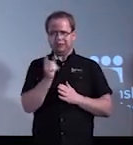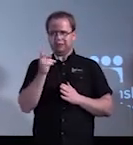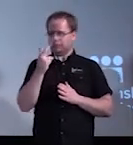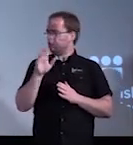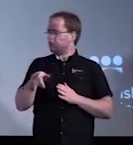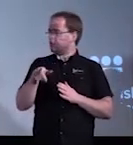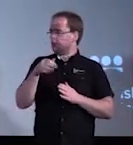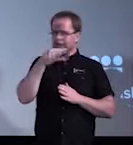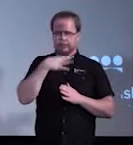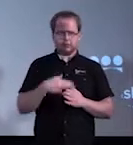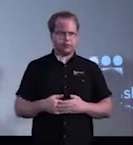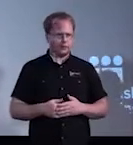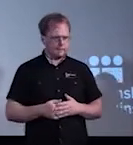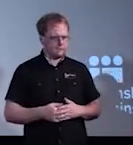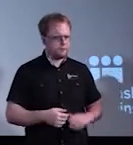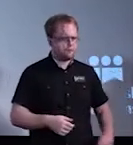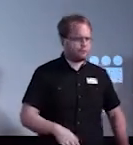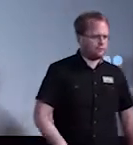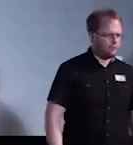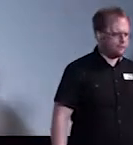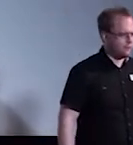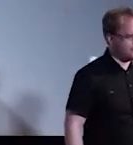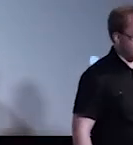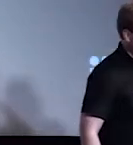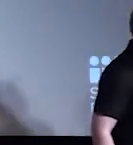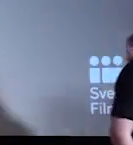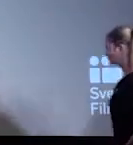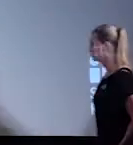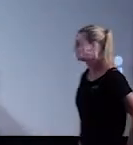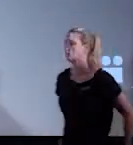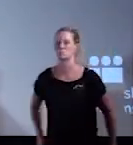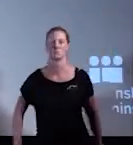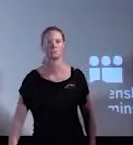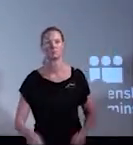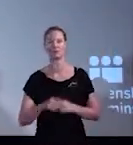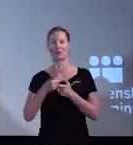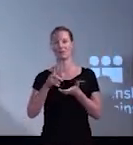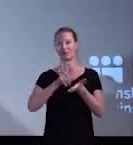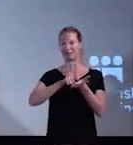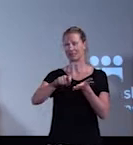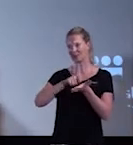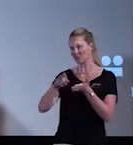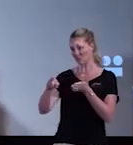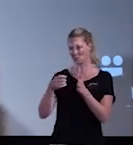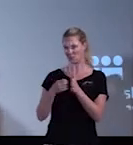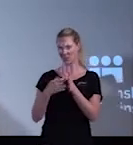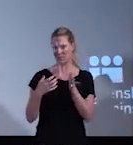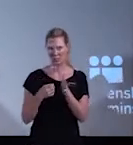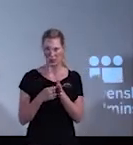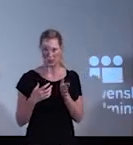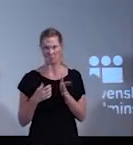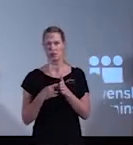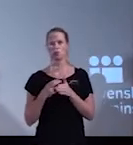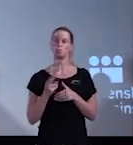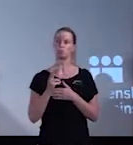mycket. Så, börjar vi med Alice. Den skrivelse som beskriver